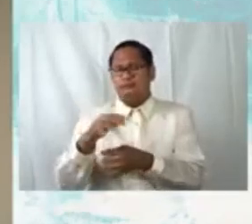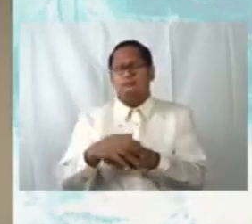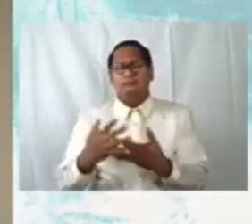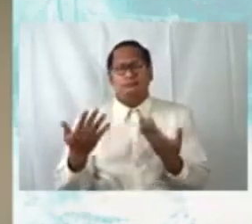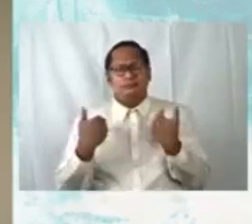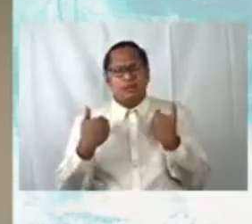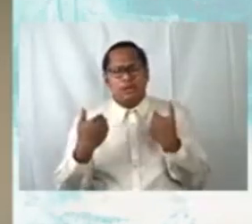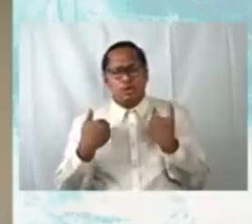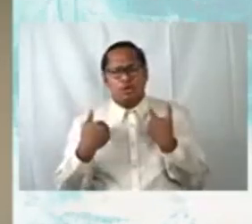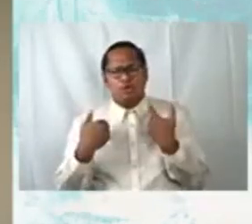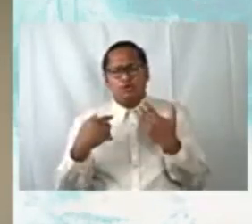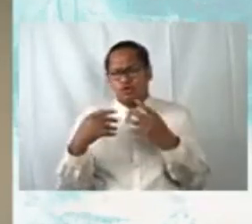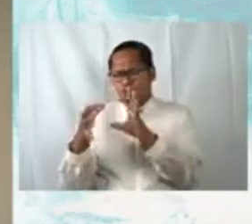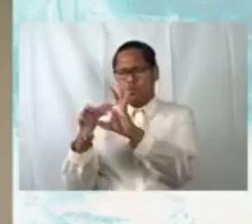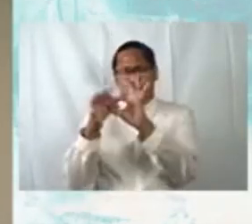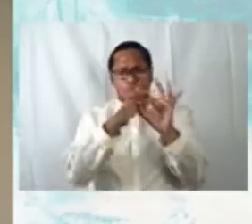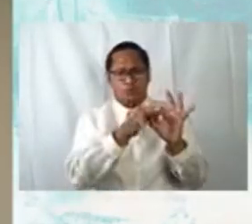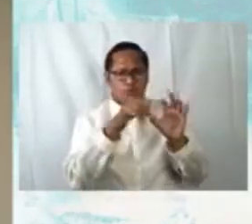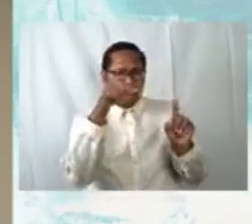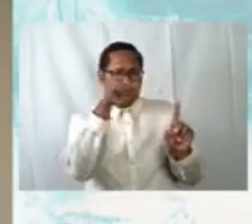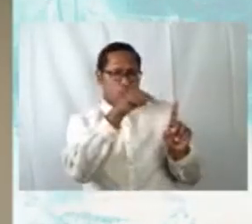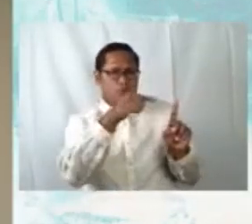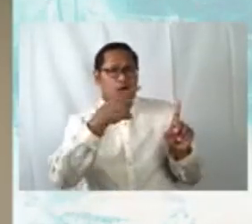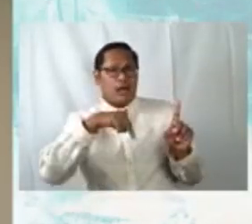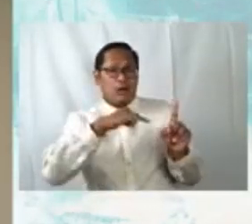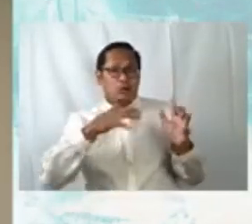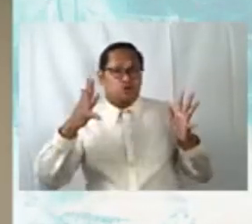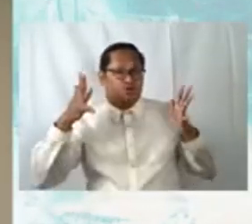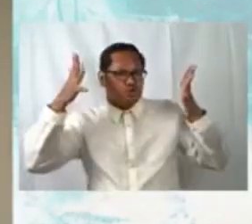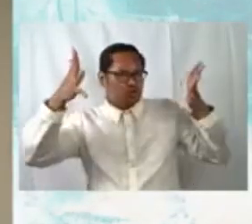kinalaman po yung kasarinlan dun sa ating